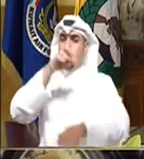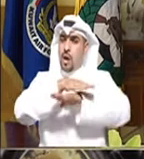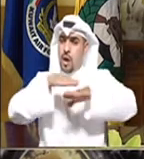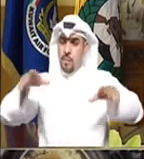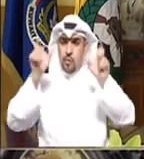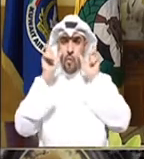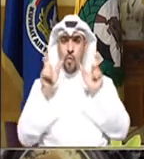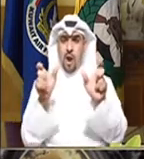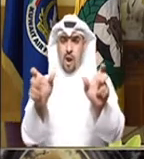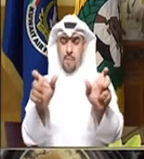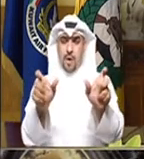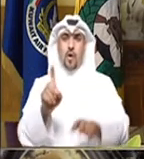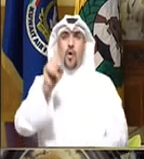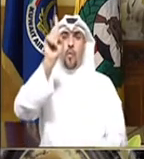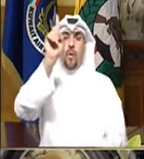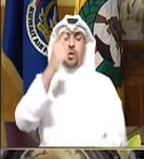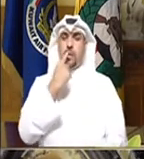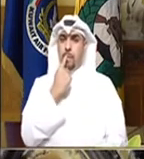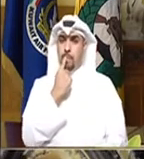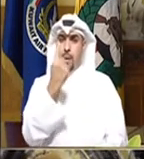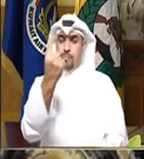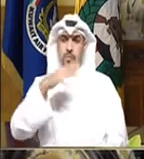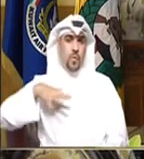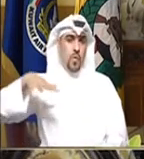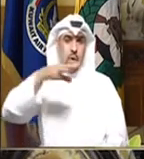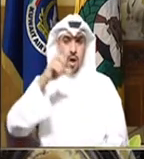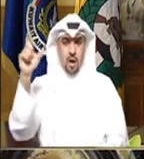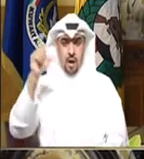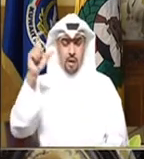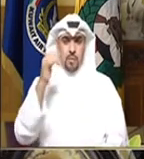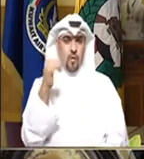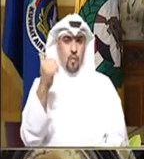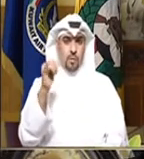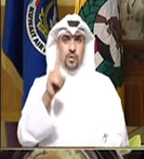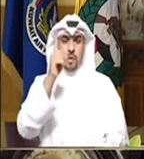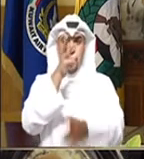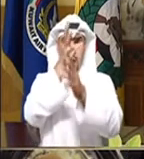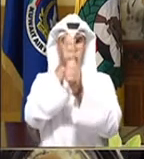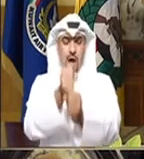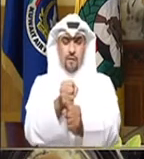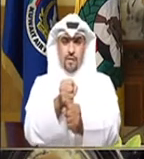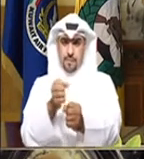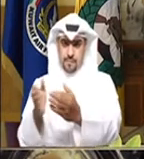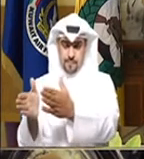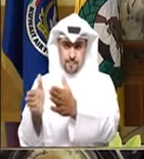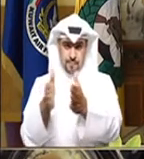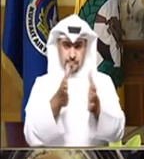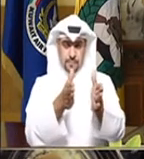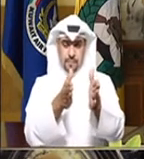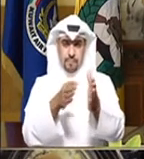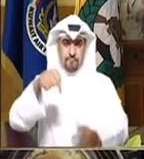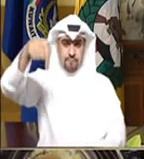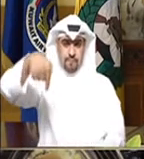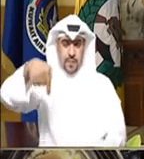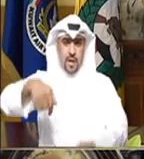كلمة المسلمين ويحقن دماءهم ويحفظ أوطانهم. كما أننا